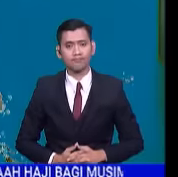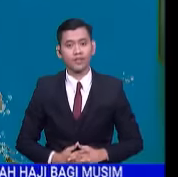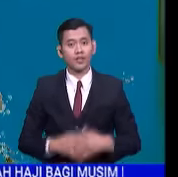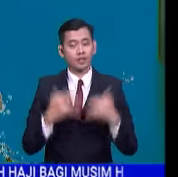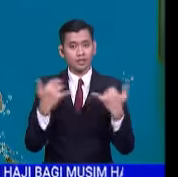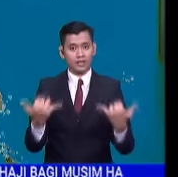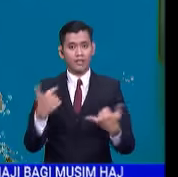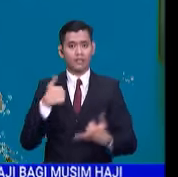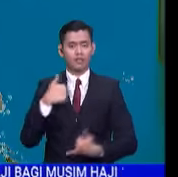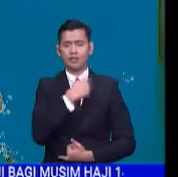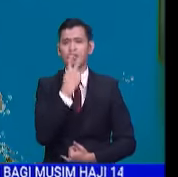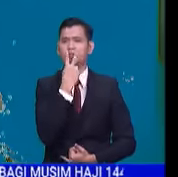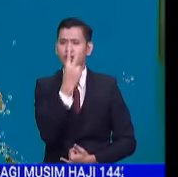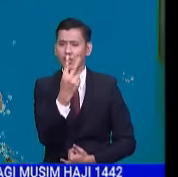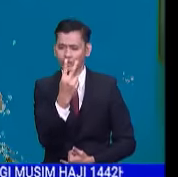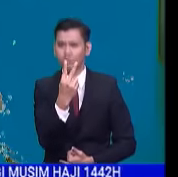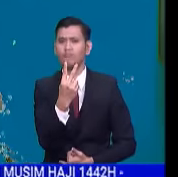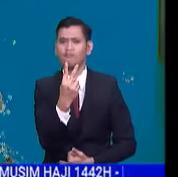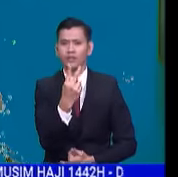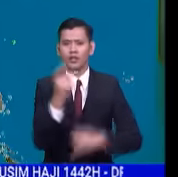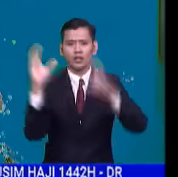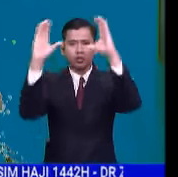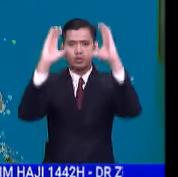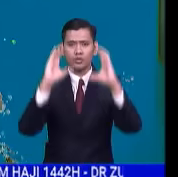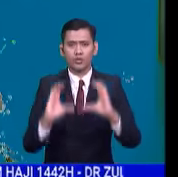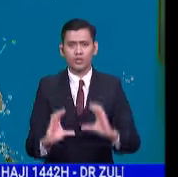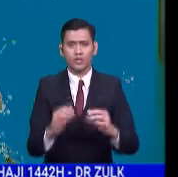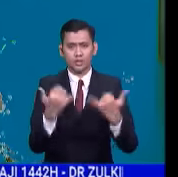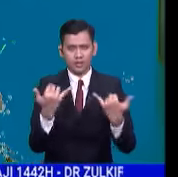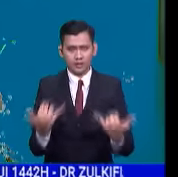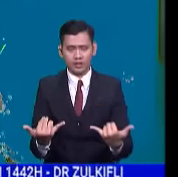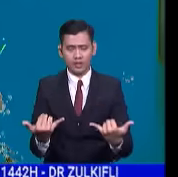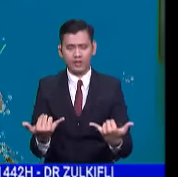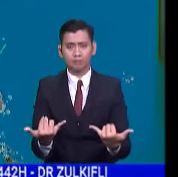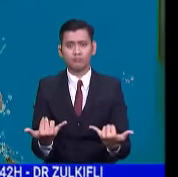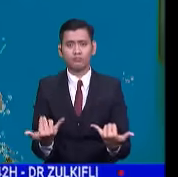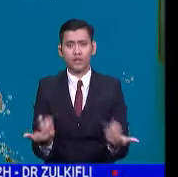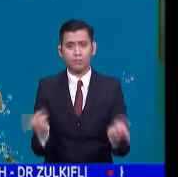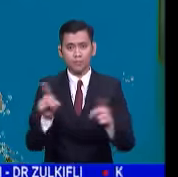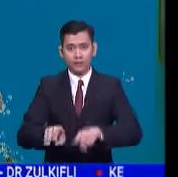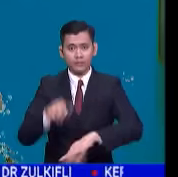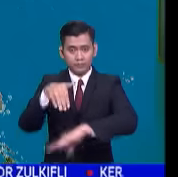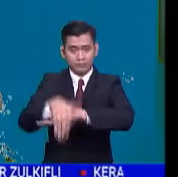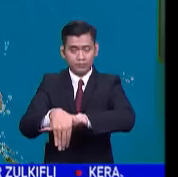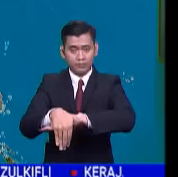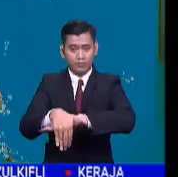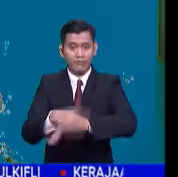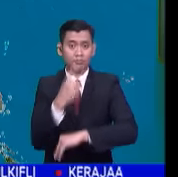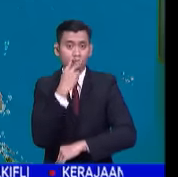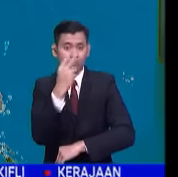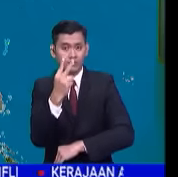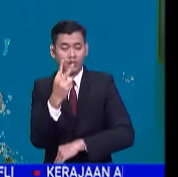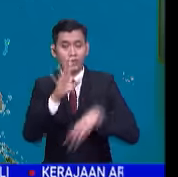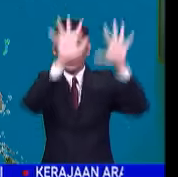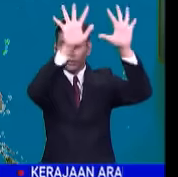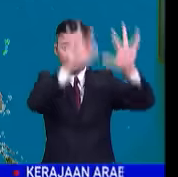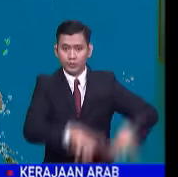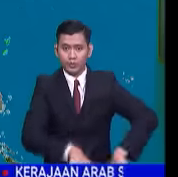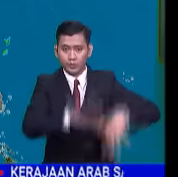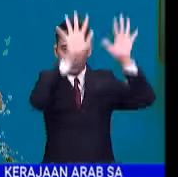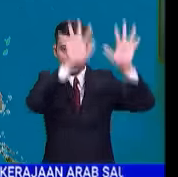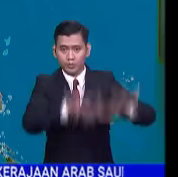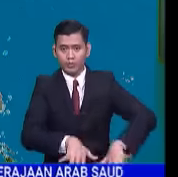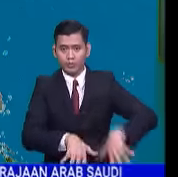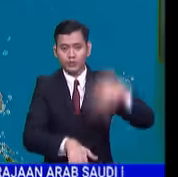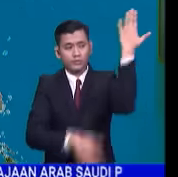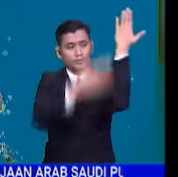Baiklah, kita beralih pula untuk melihat tinjauan cuaca semasa pada malam ini. Dapat diperhatikan ketika ini hujan lebat kini sedang